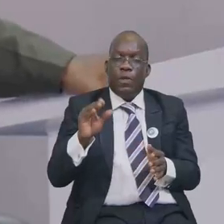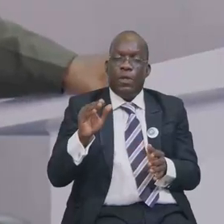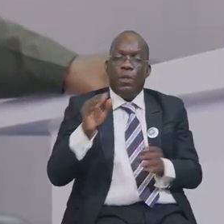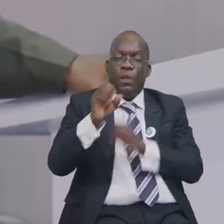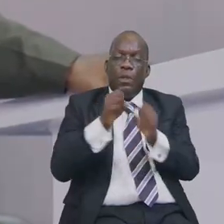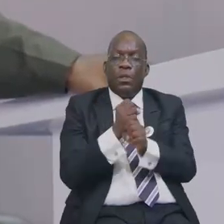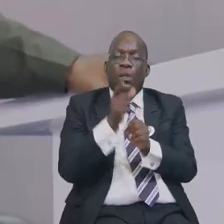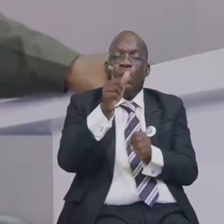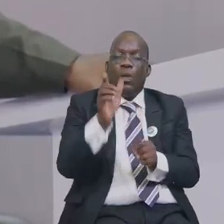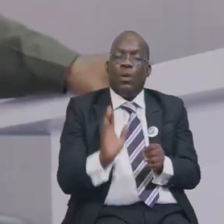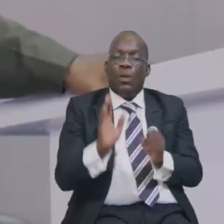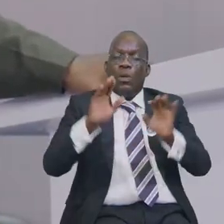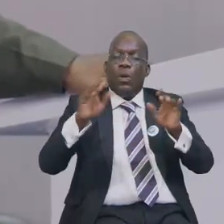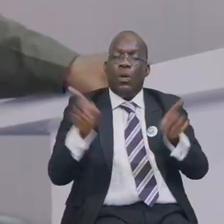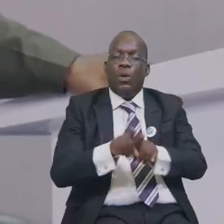ajouté cela.